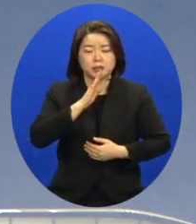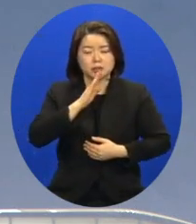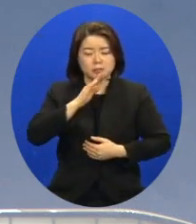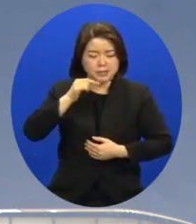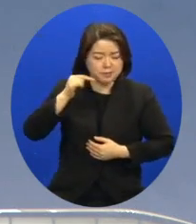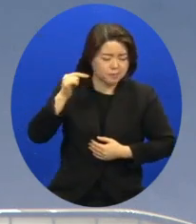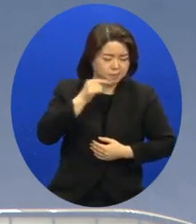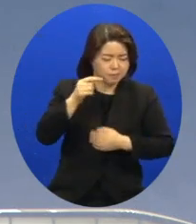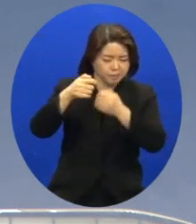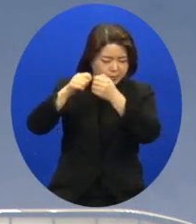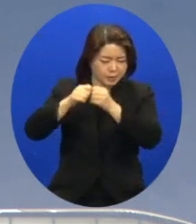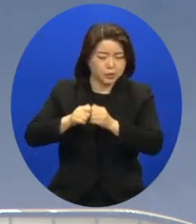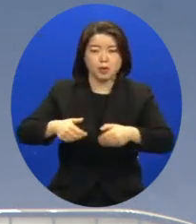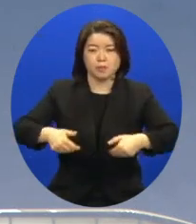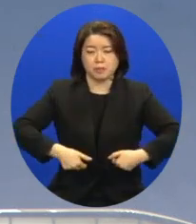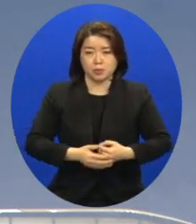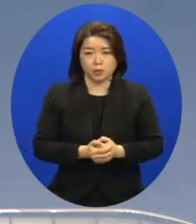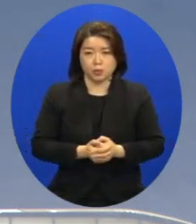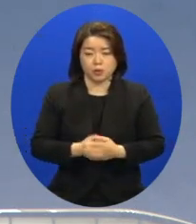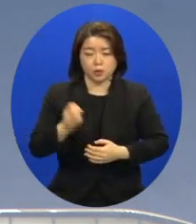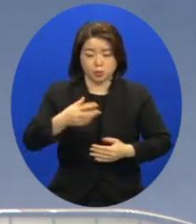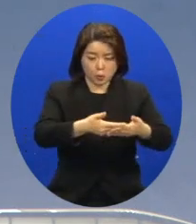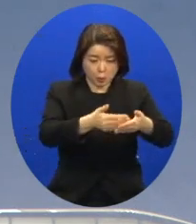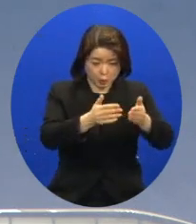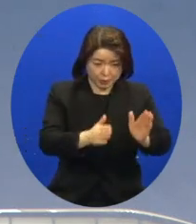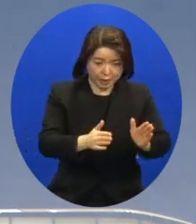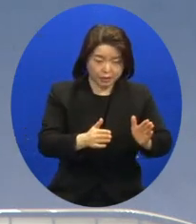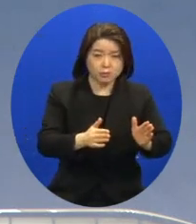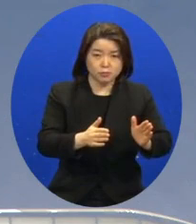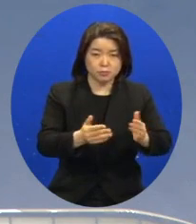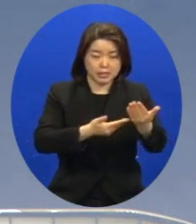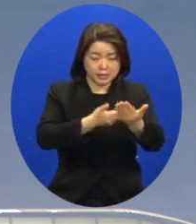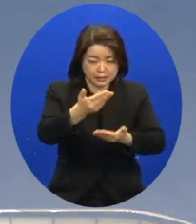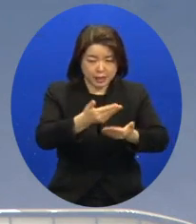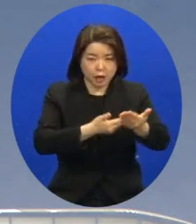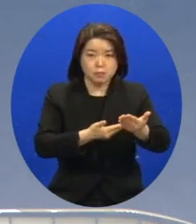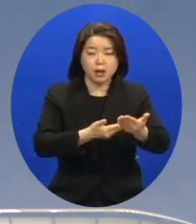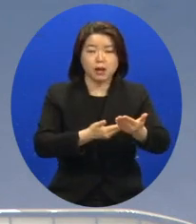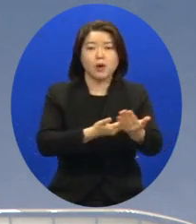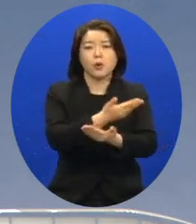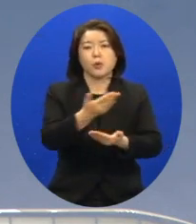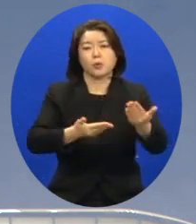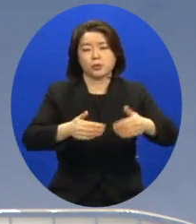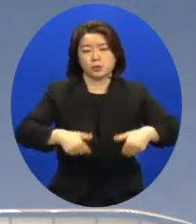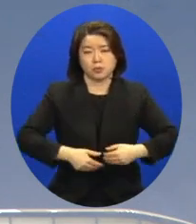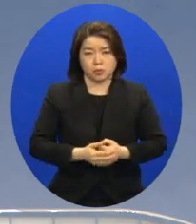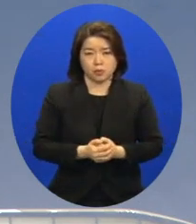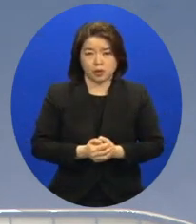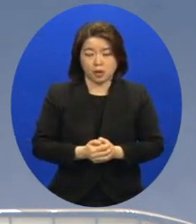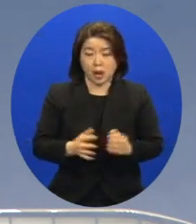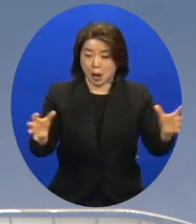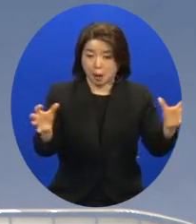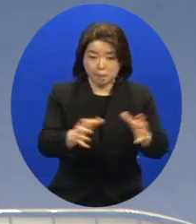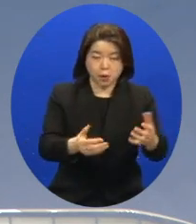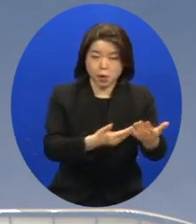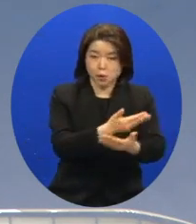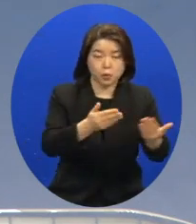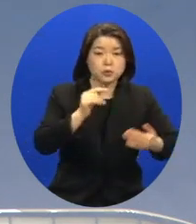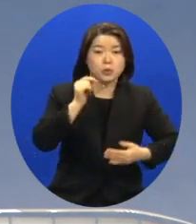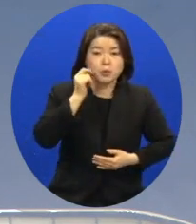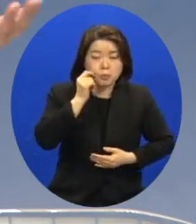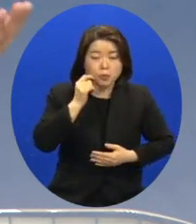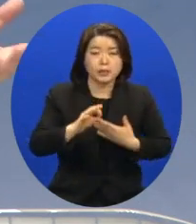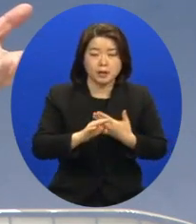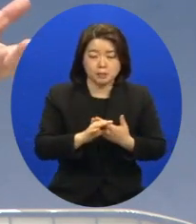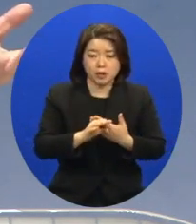합니다. 그리고 나눔 방에서 교제해야 합니다. 모여서 교제할 수는 없지만 나눔 방에서 서로 교제하고